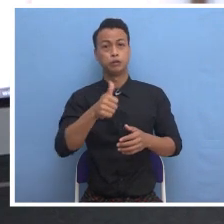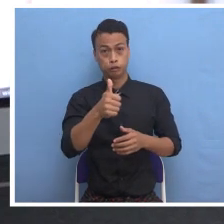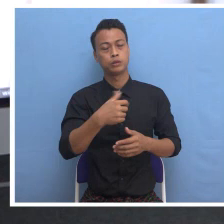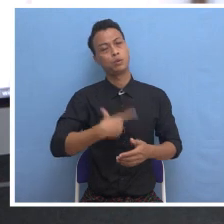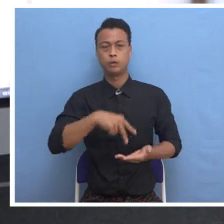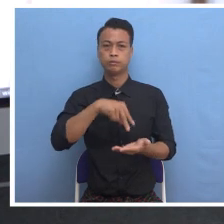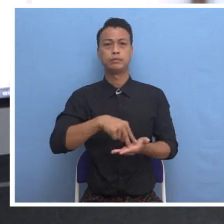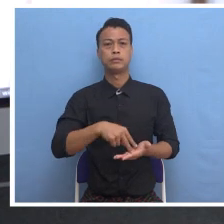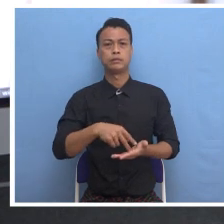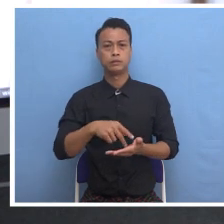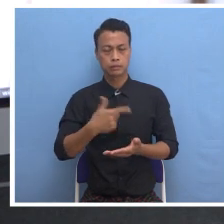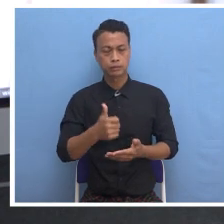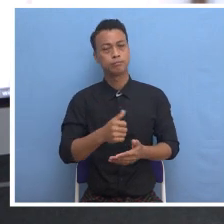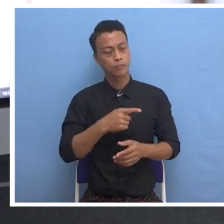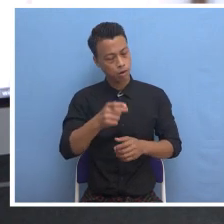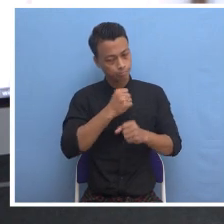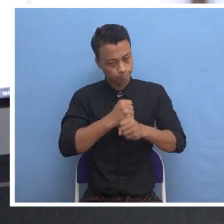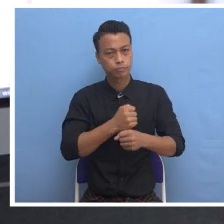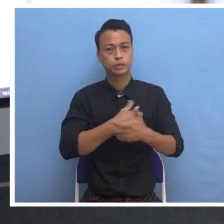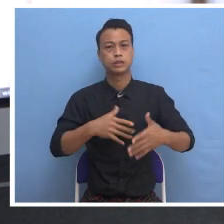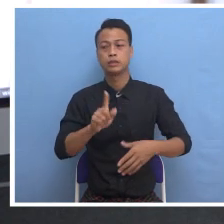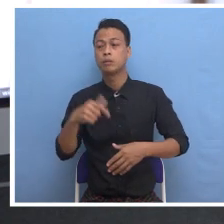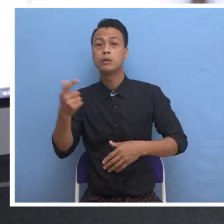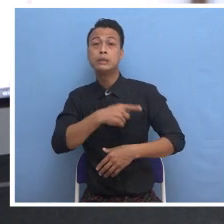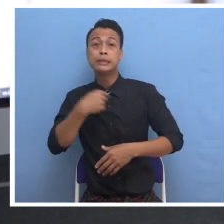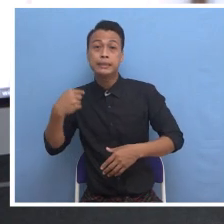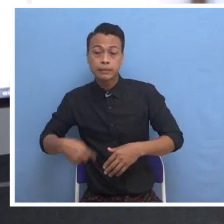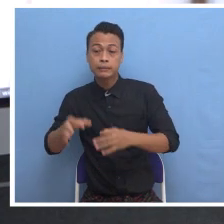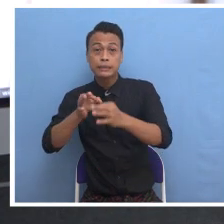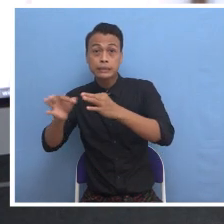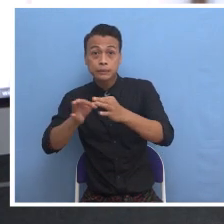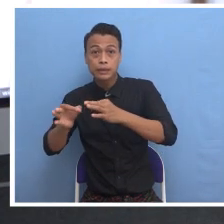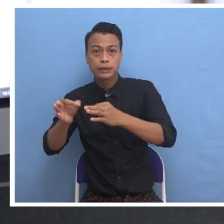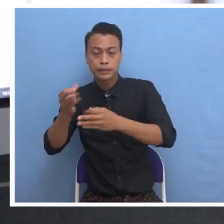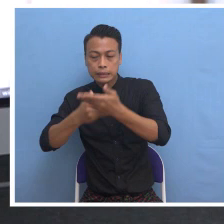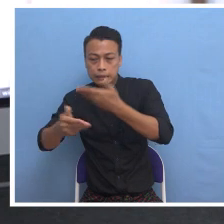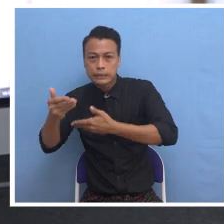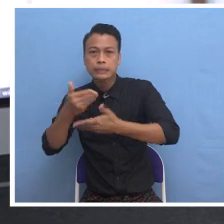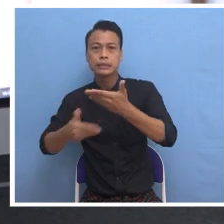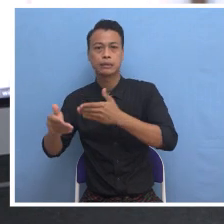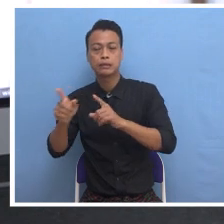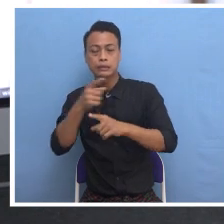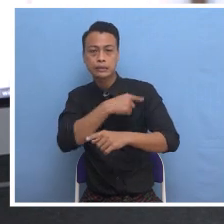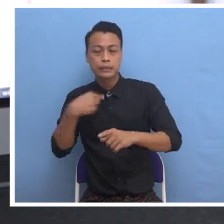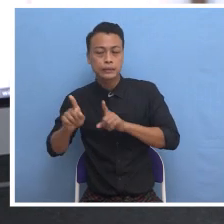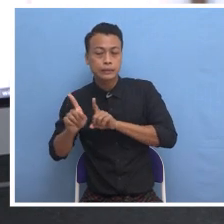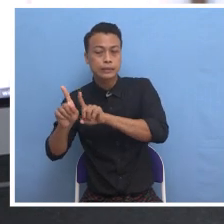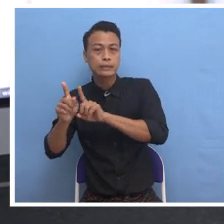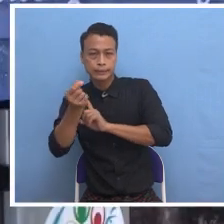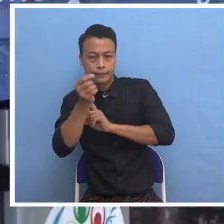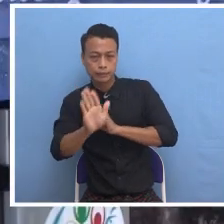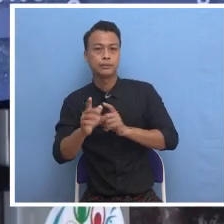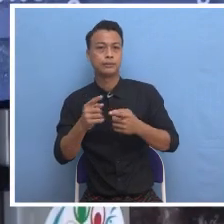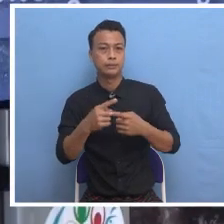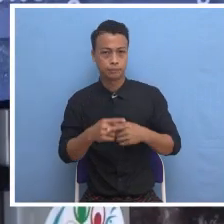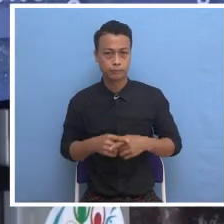တော်တို့ကဆက်ထိန်နေမယ်တစ်ဖက်ကလည်းဒါတရုတ်ကိုစီဝိုင်းရအာကိုရတွေဒါအလိုက်ထိုက်တော့သူ့ဘက်ကိုရိမ့်တာတော့ရှိမယ်နော်တစ်ဖက်ထဲမှာလည်းနော်ကျွန်တော်